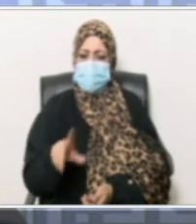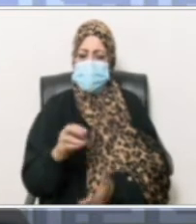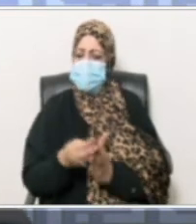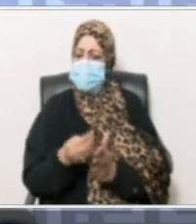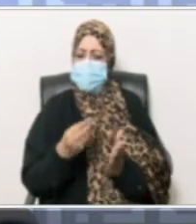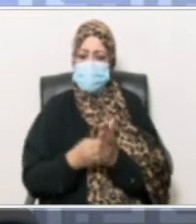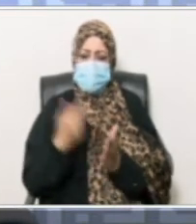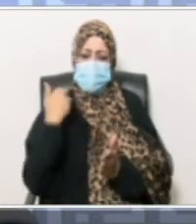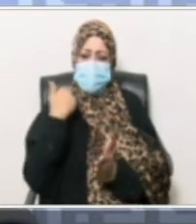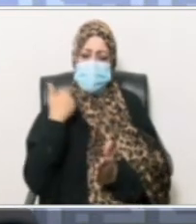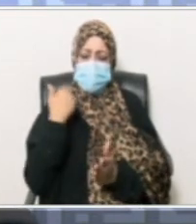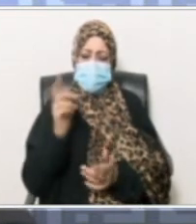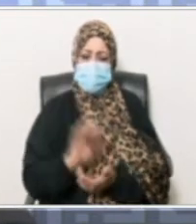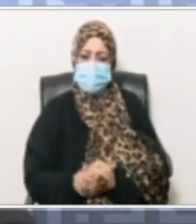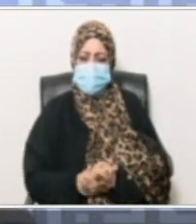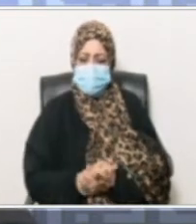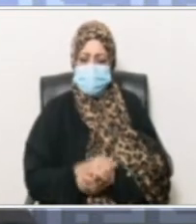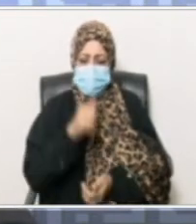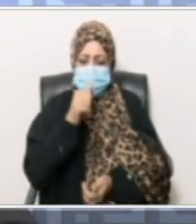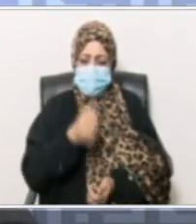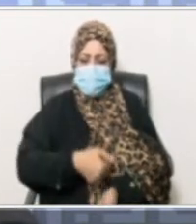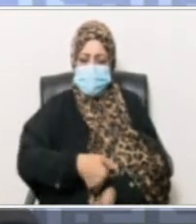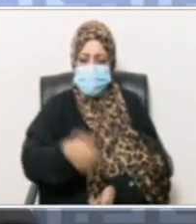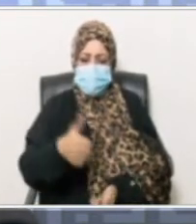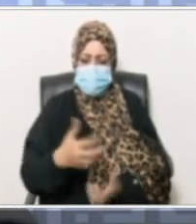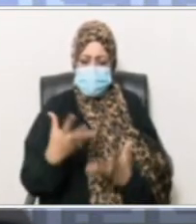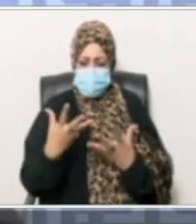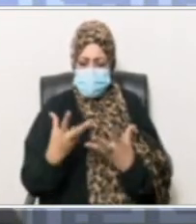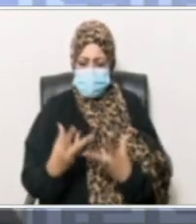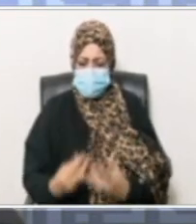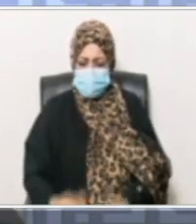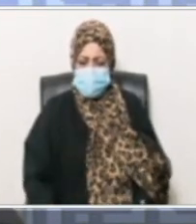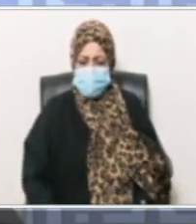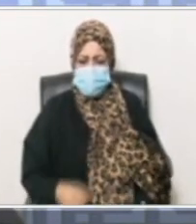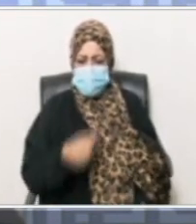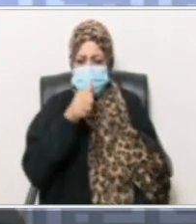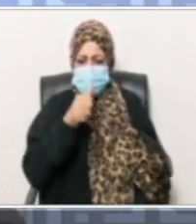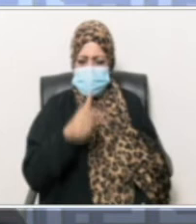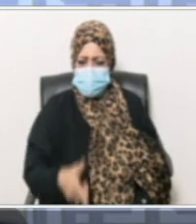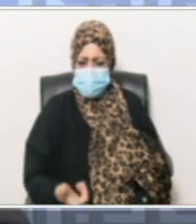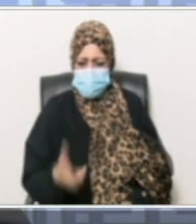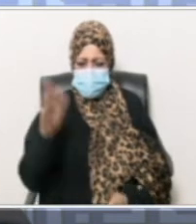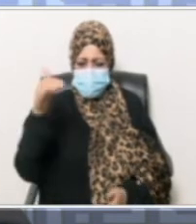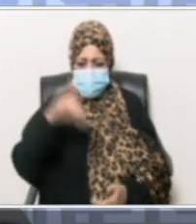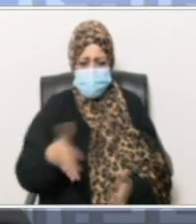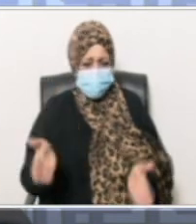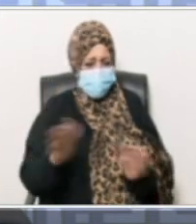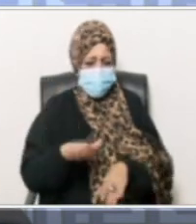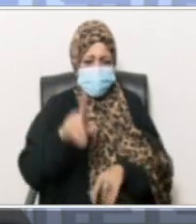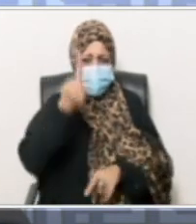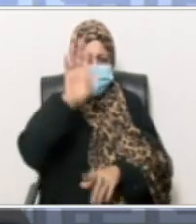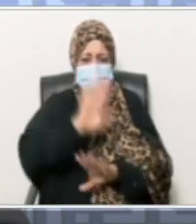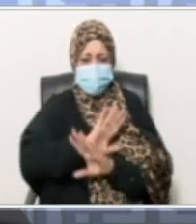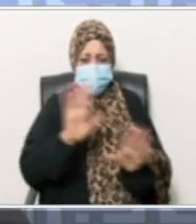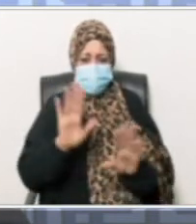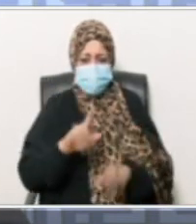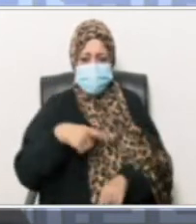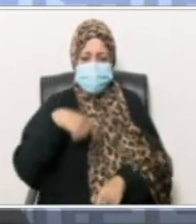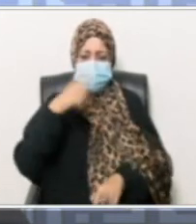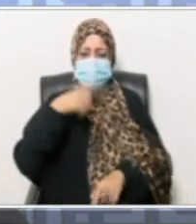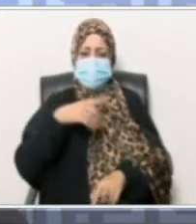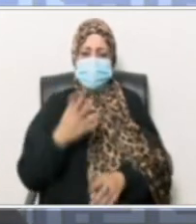يبردون عليه، وما هو عطشان أصلا؟ لما كان حي كانت أمهم ولا أبوهم ولا حد كانوا